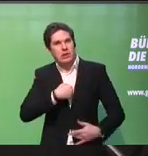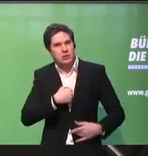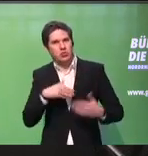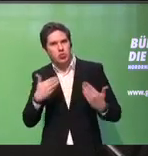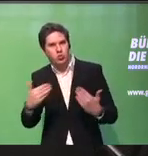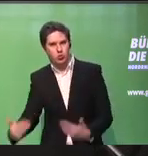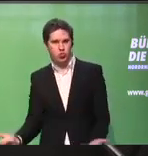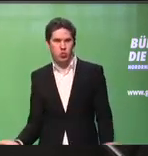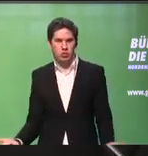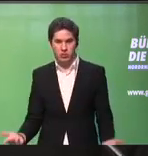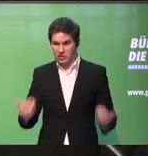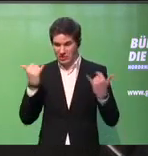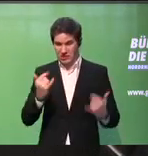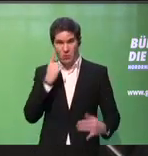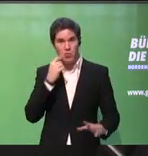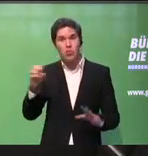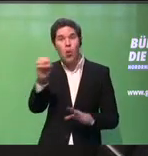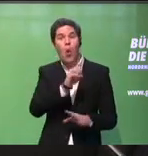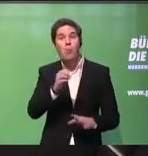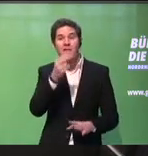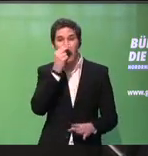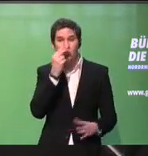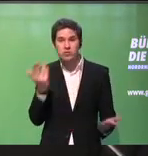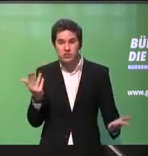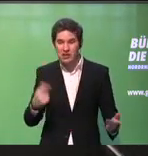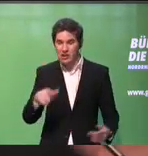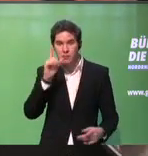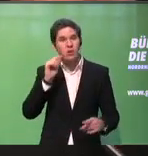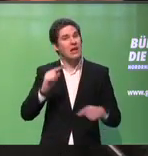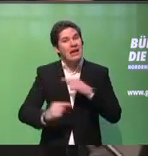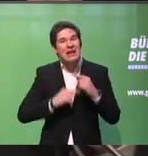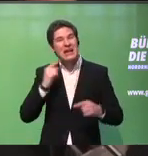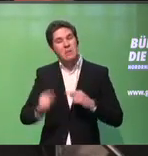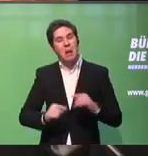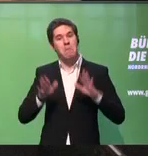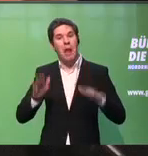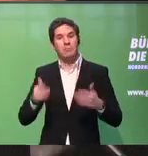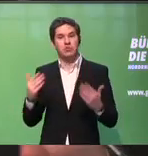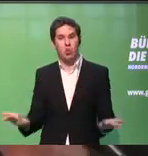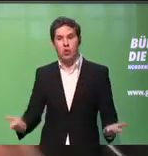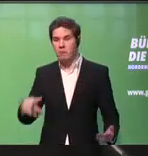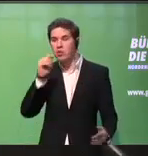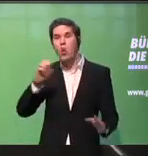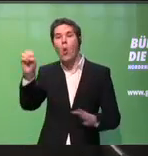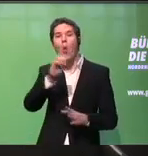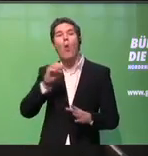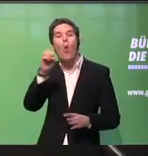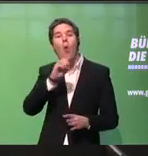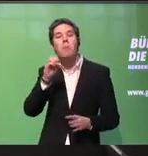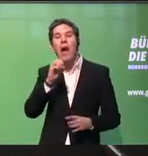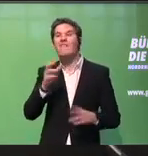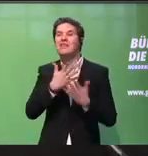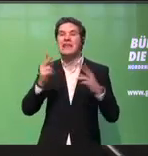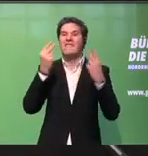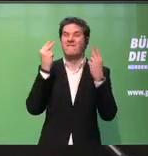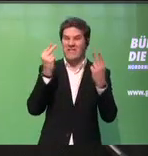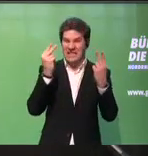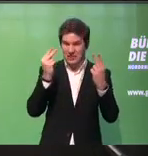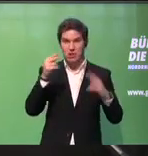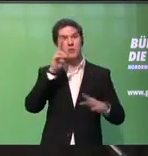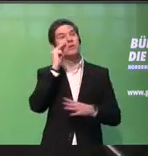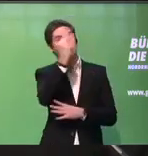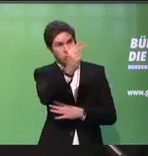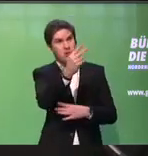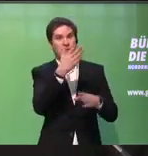im europäischen Binnenmarkt gilt, man muss die Kirche im Dorf lassen. Europa soll sich um die wichtigen Zukunftsaufgaben kümmern und